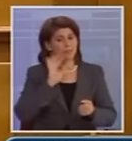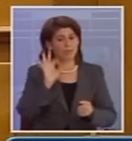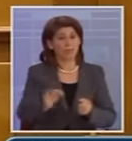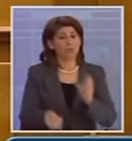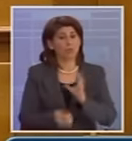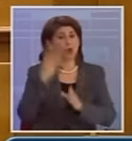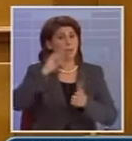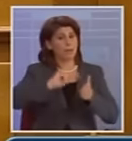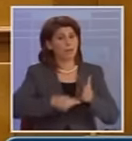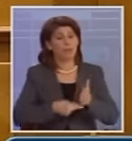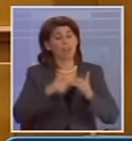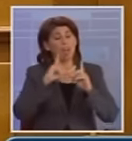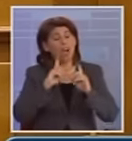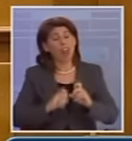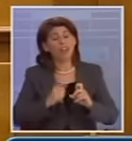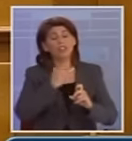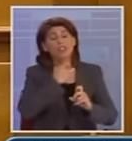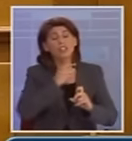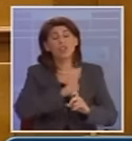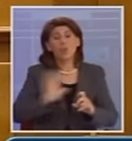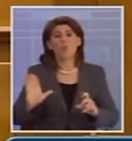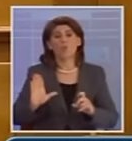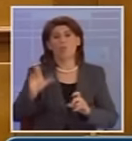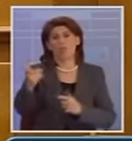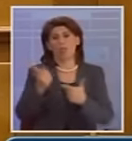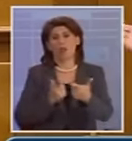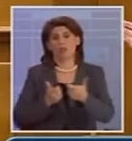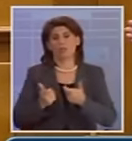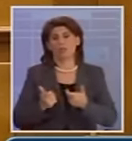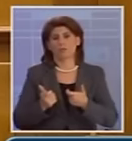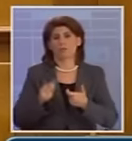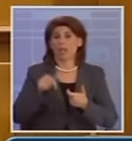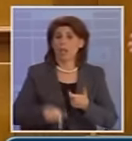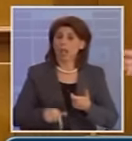νέο μνημόνιο αναγκαστικού δανεισμού, δυστυχώς. Και εδώ είναι πια